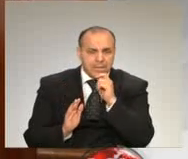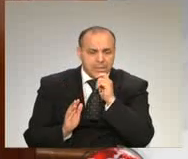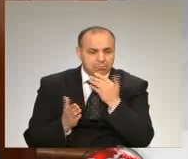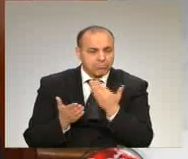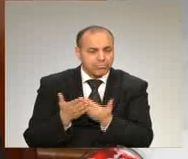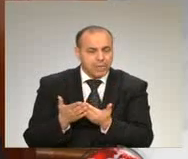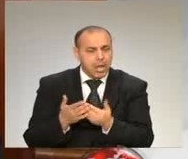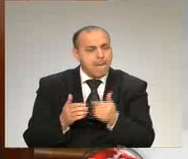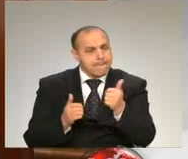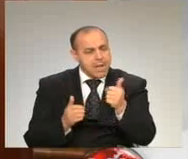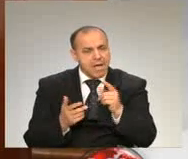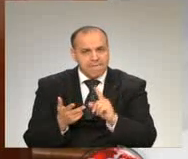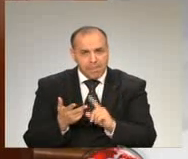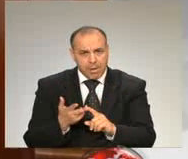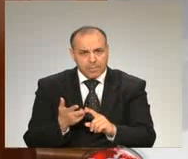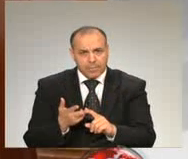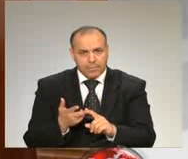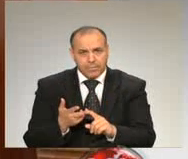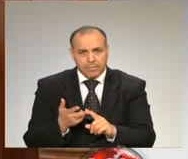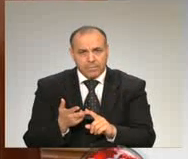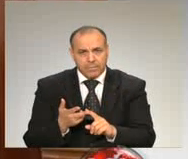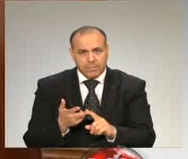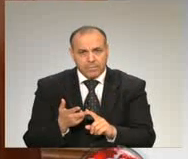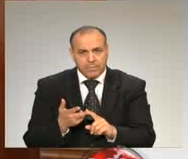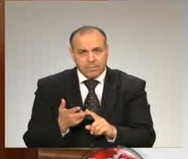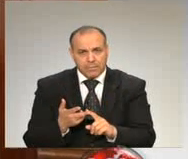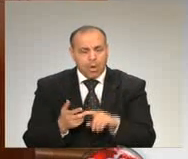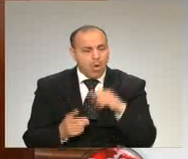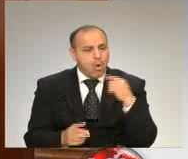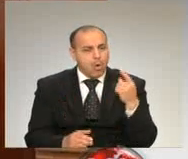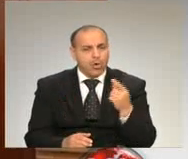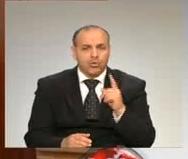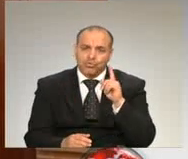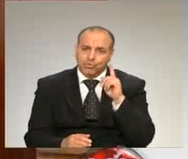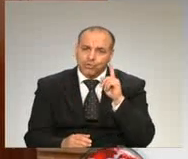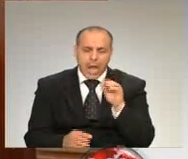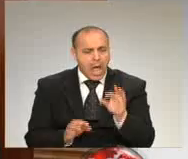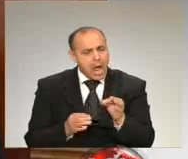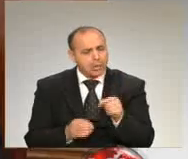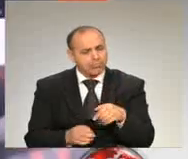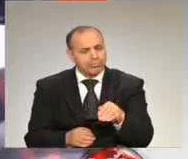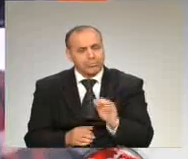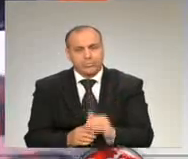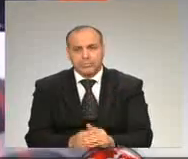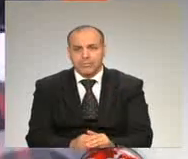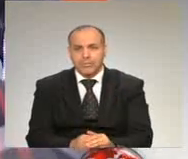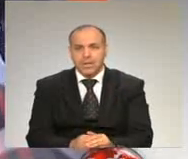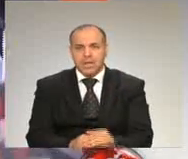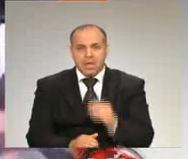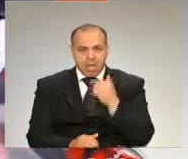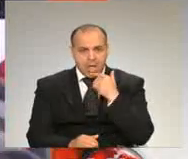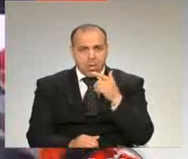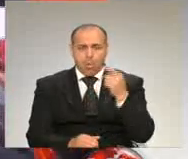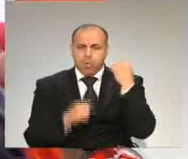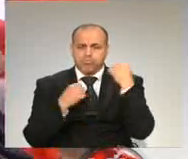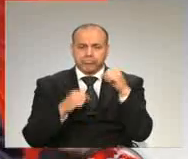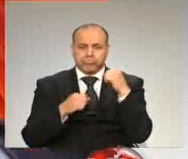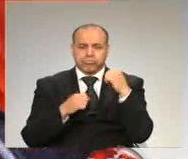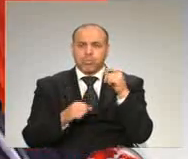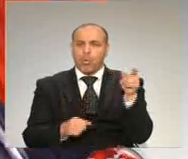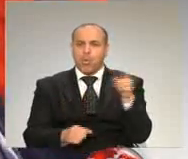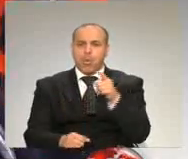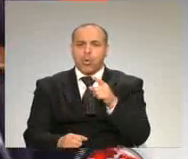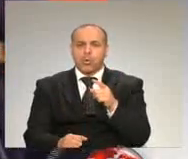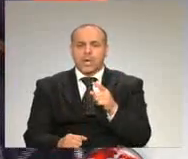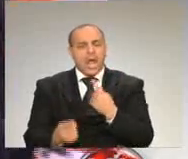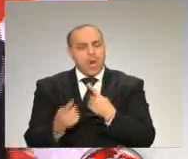مؤشرات إيجابية في من الأطراف الكل اللي إن شاء الله نخلطوا الحلول إن شاء الله. هذا وقد أبدى المضربون استعدادهم